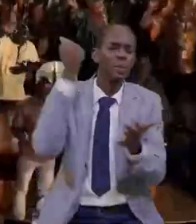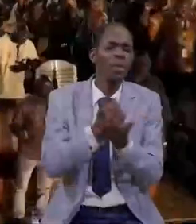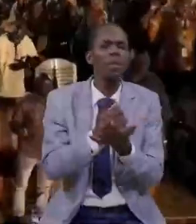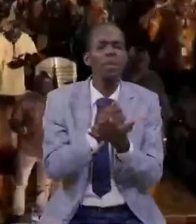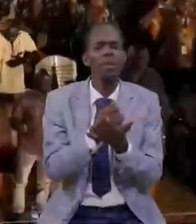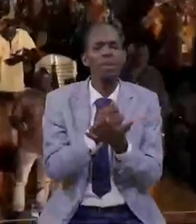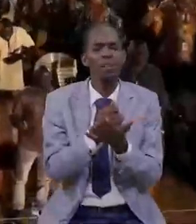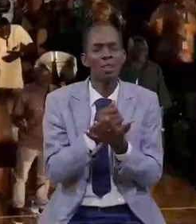prions